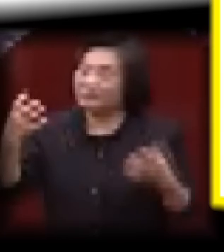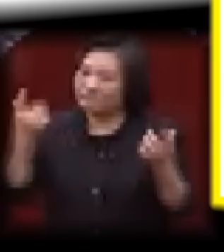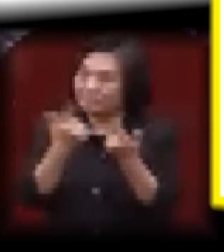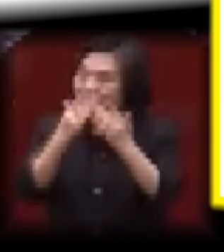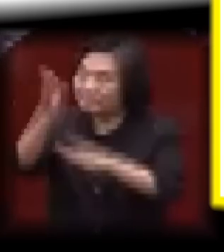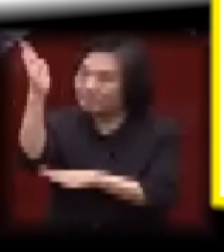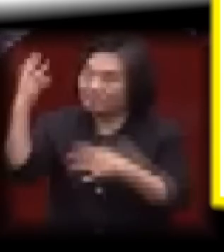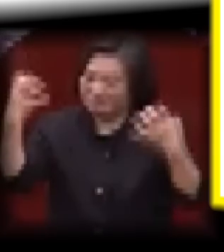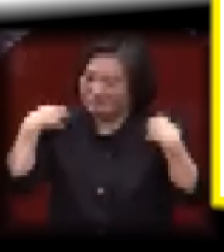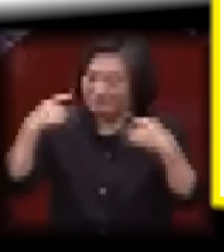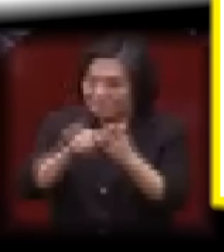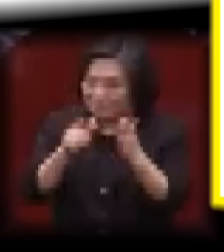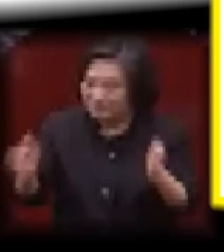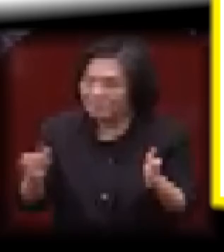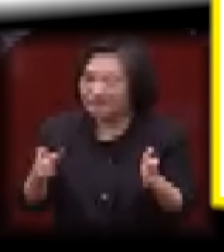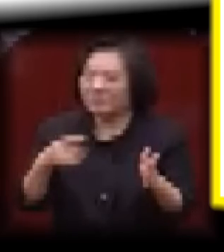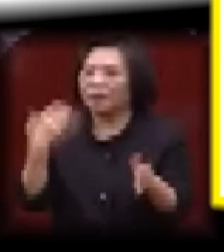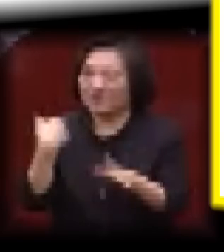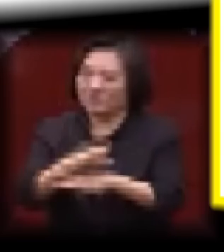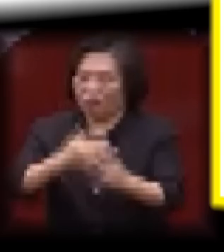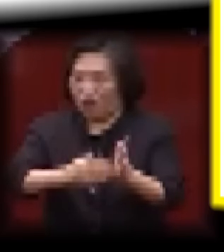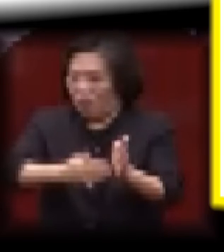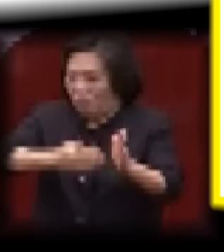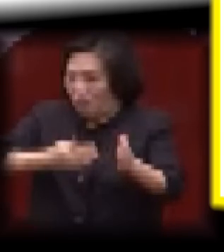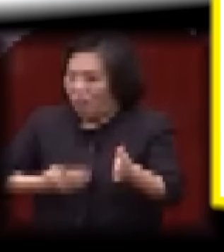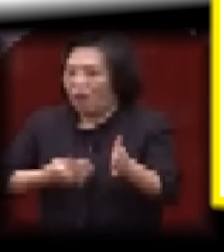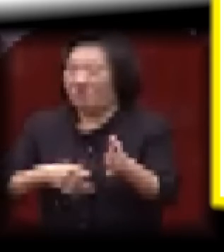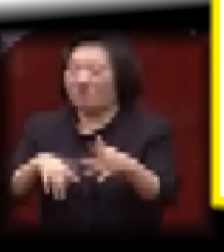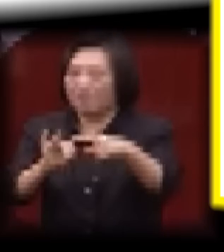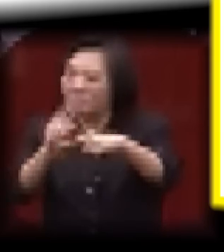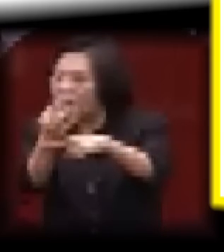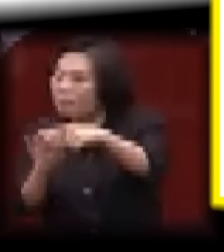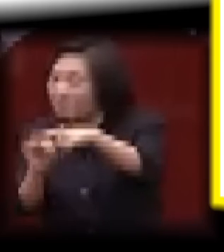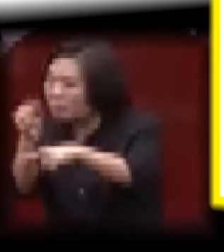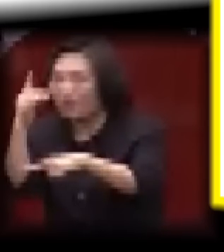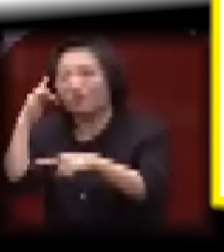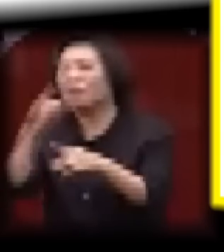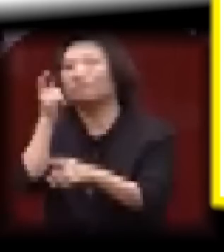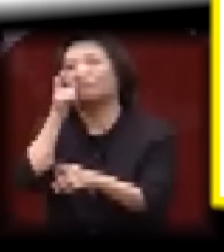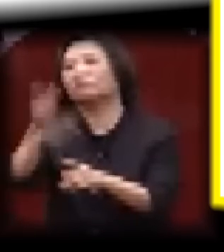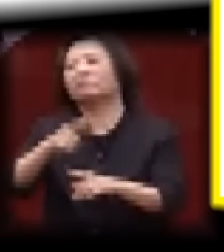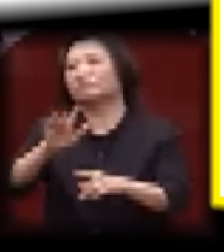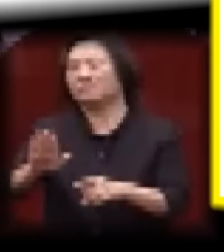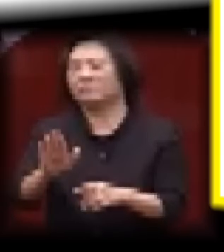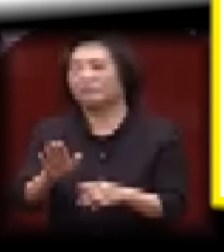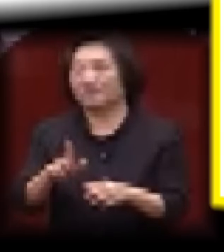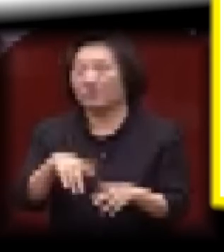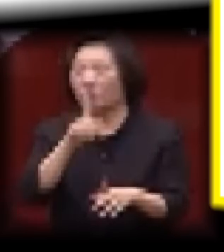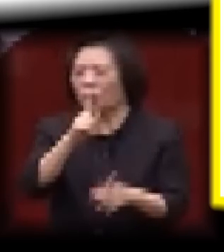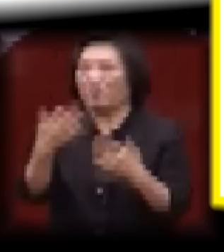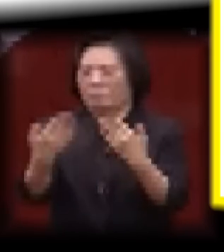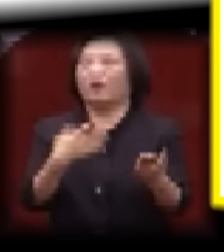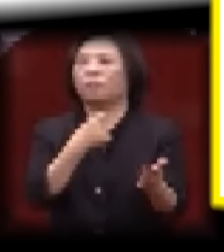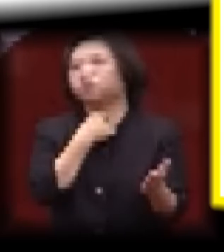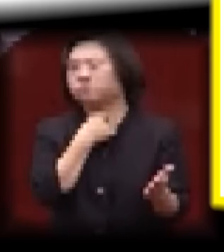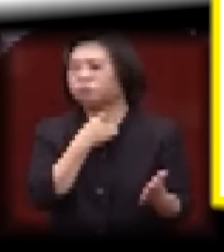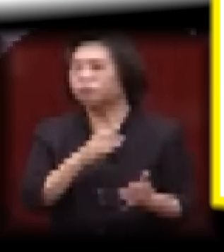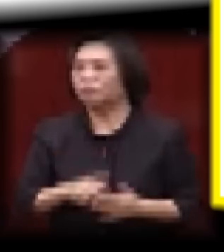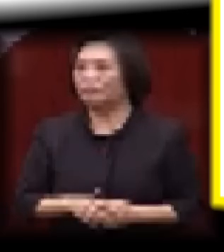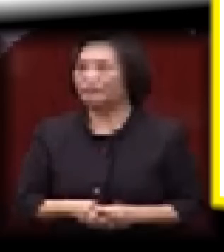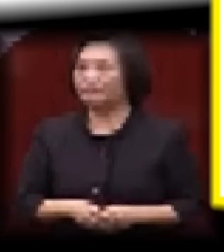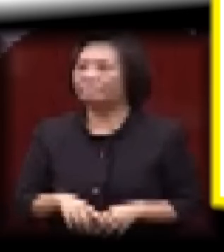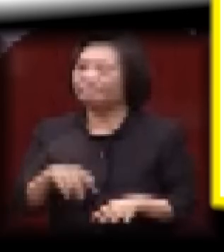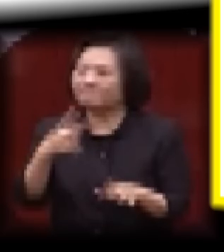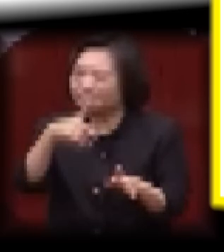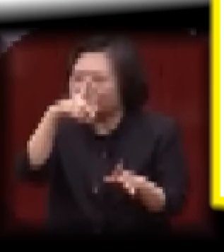给他明确化。那我们最近有要求都发局再检查一遍，我们让他更明确化。也就是说这也减